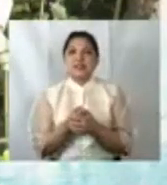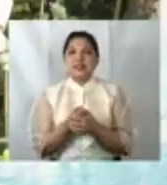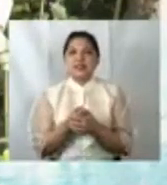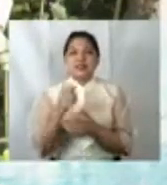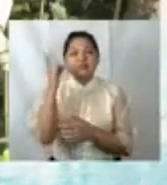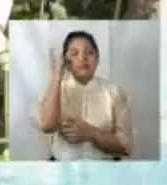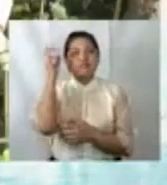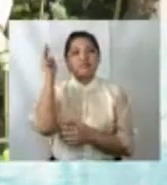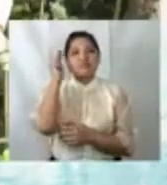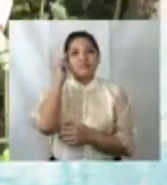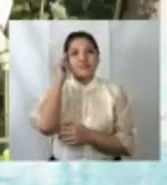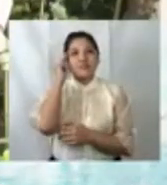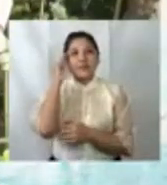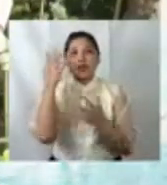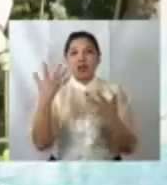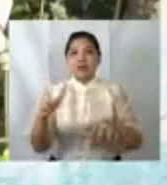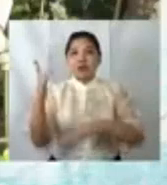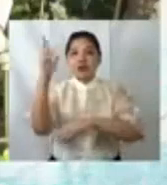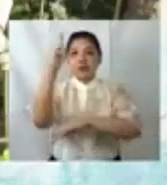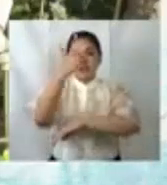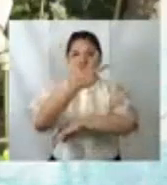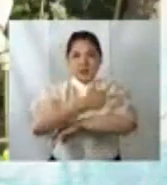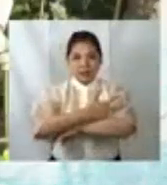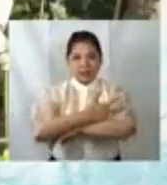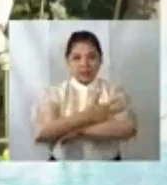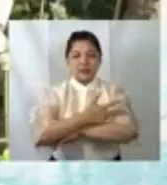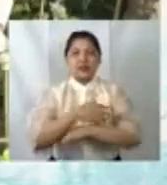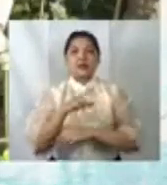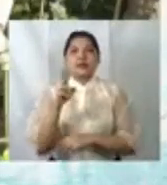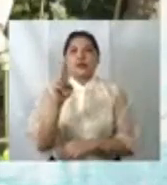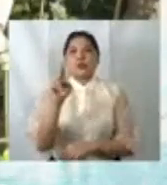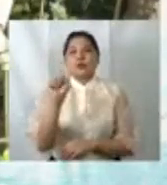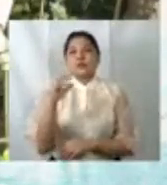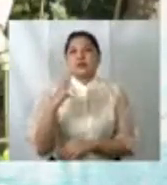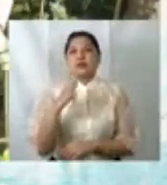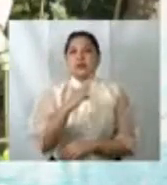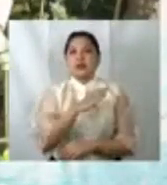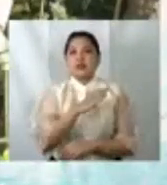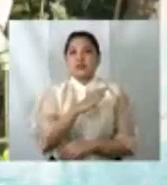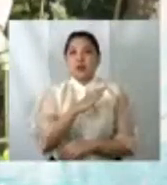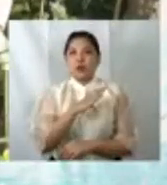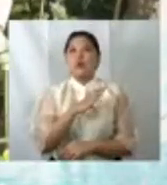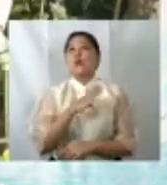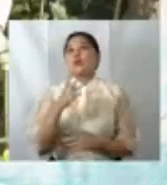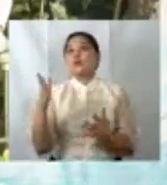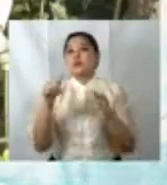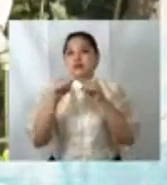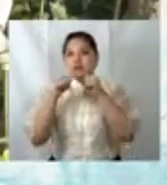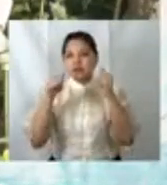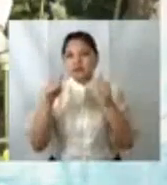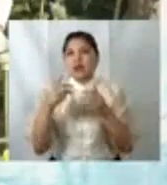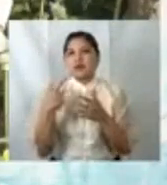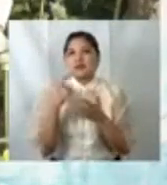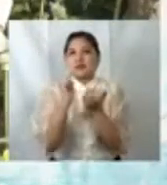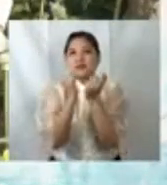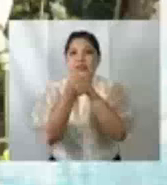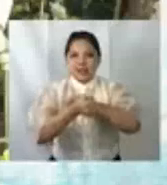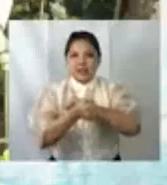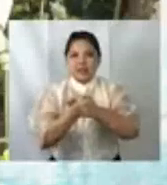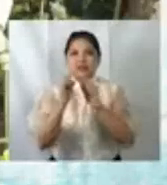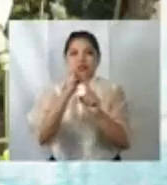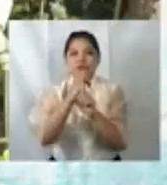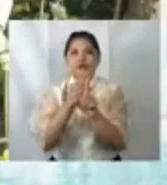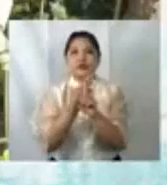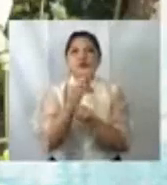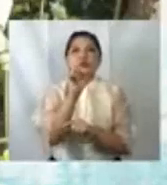Macapagal, because after 3 days of that decision by the US Congress, nilabas yung proclamation niya na pinapalitan ng June 12.